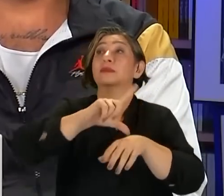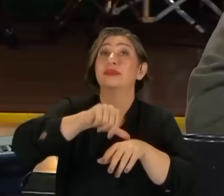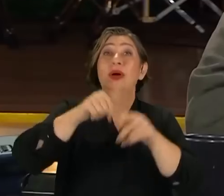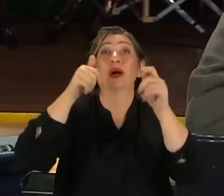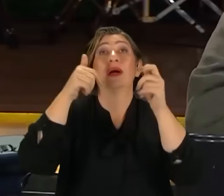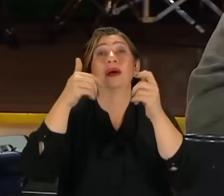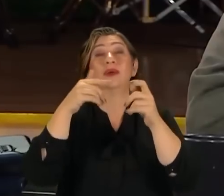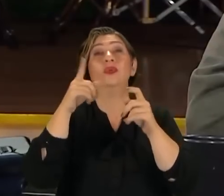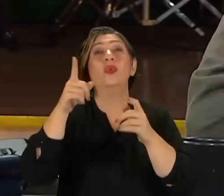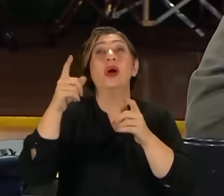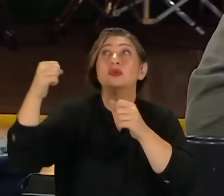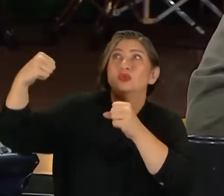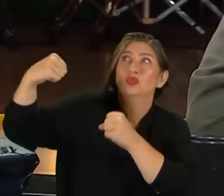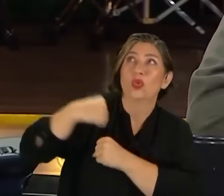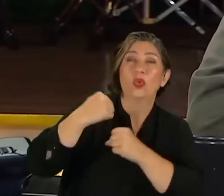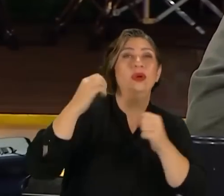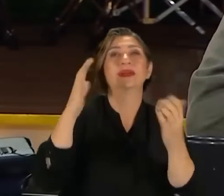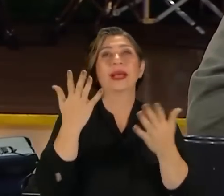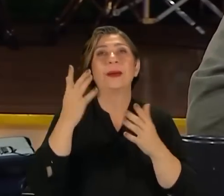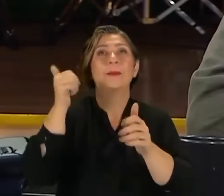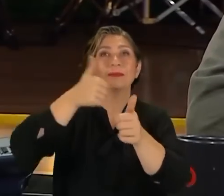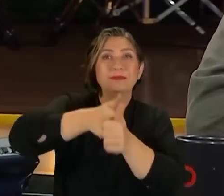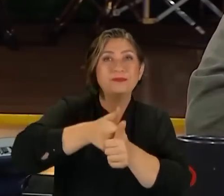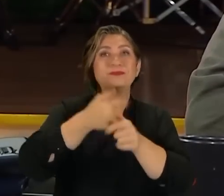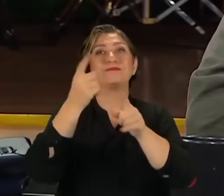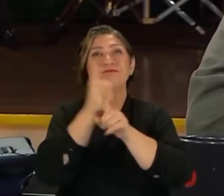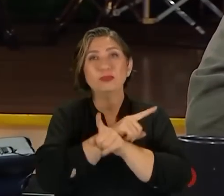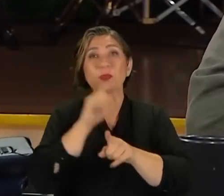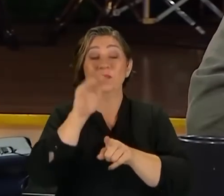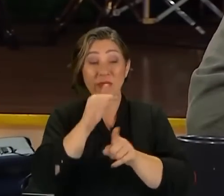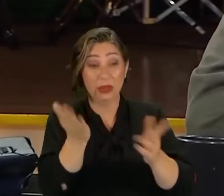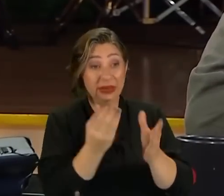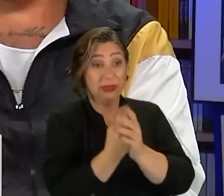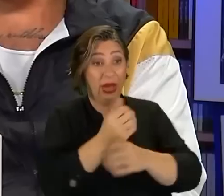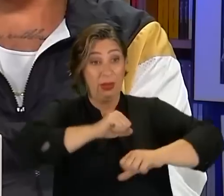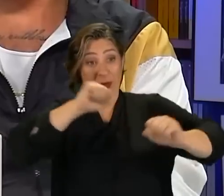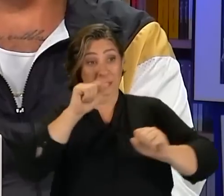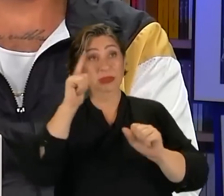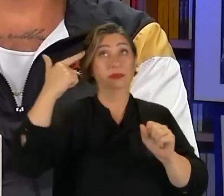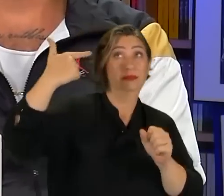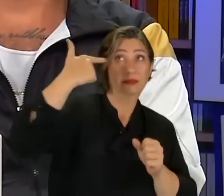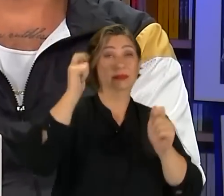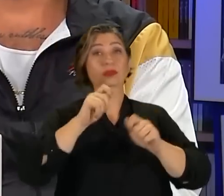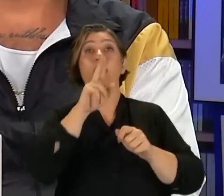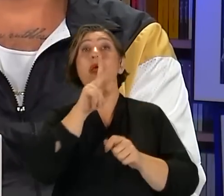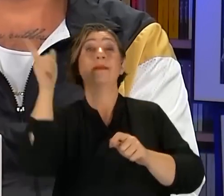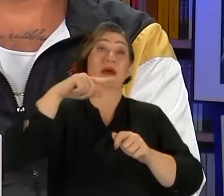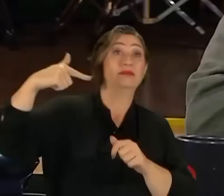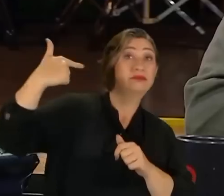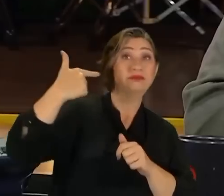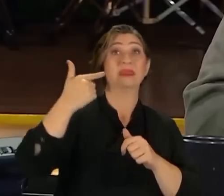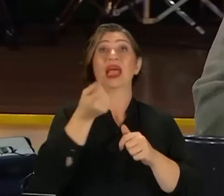işte anlatıyor. Biz... Onlar baskı altındalar. Çünkü onların managementları, şunları bunları diyor ki sabah kalktığında bir tane post at, sonra öğlene doğru bir